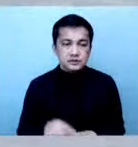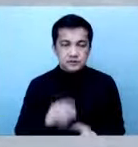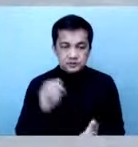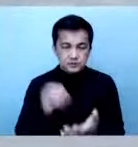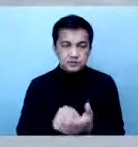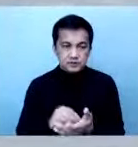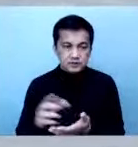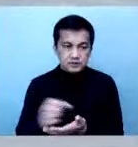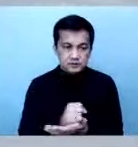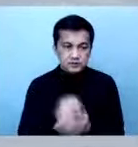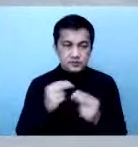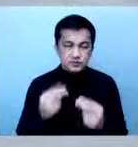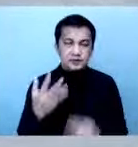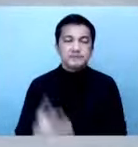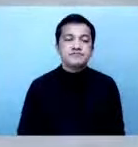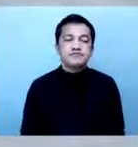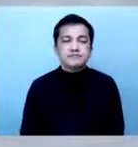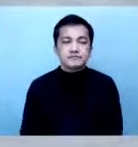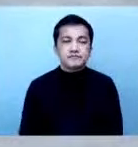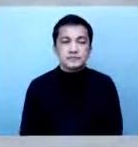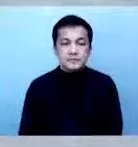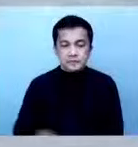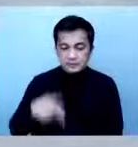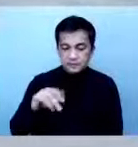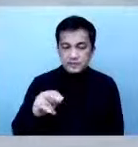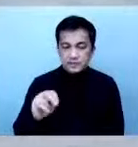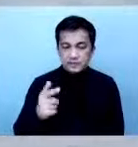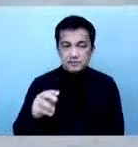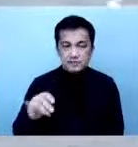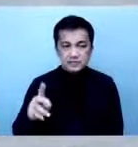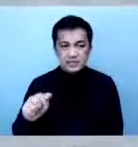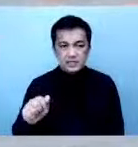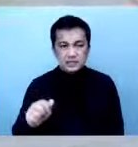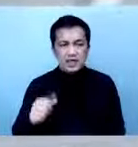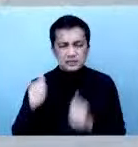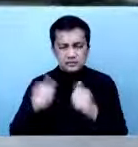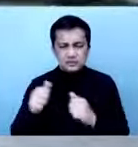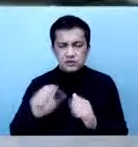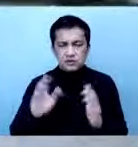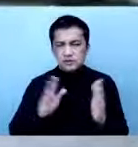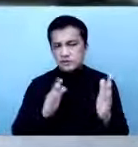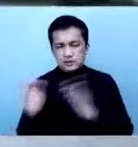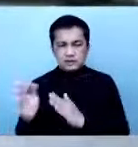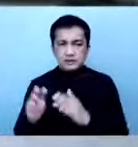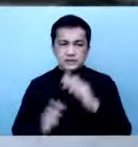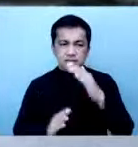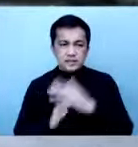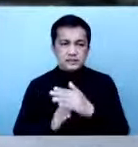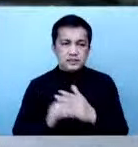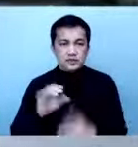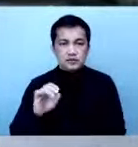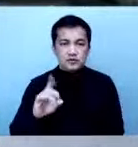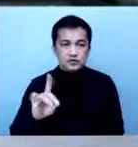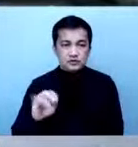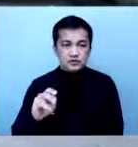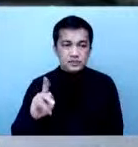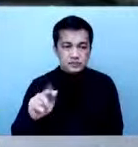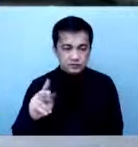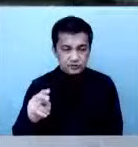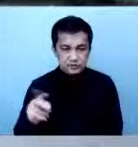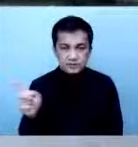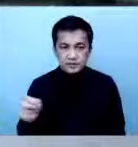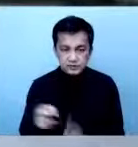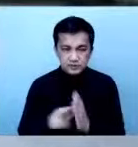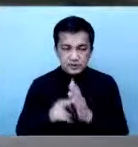5 pabor naman ng pong pasang masda na huwag ng palawigin ang April 30 deadline sa consolidation mahihiling lang sila kay